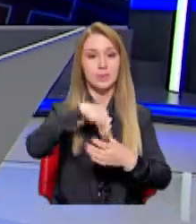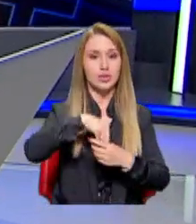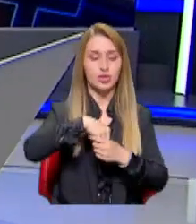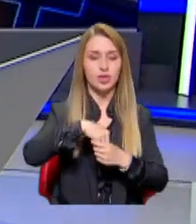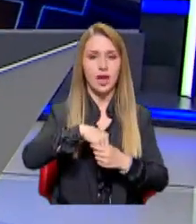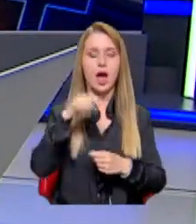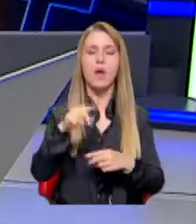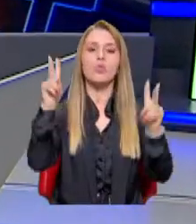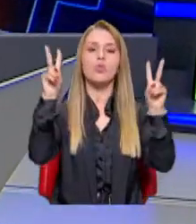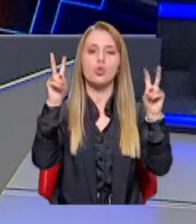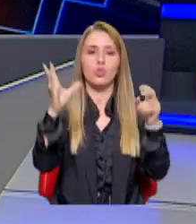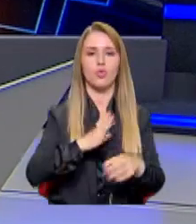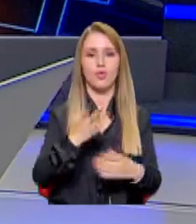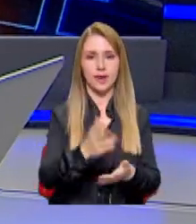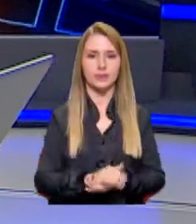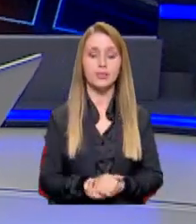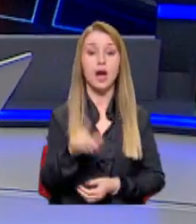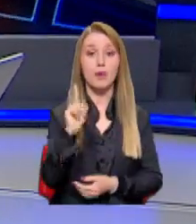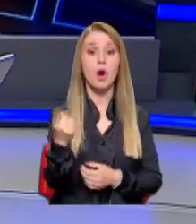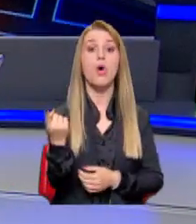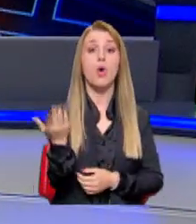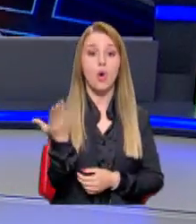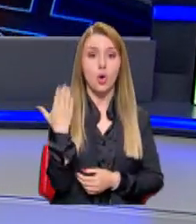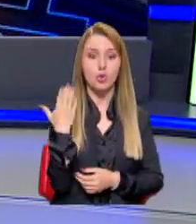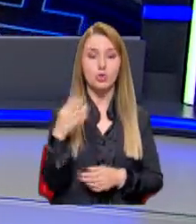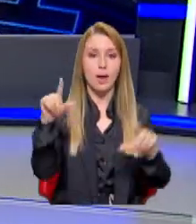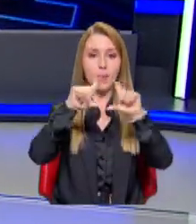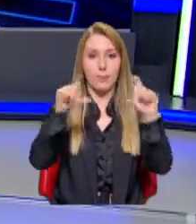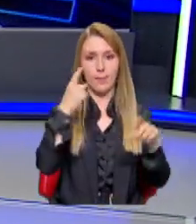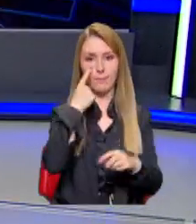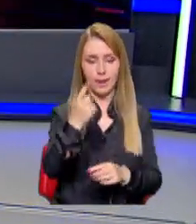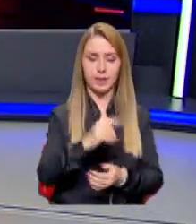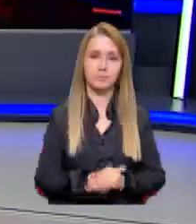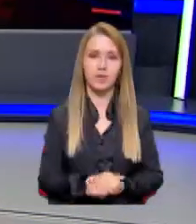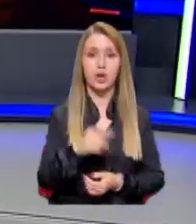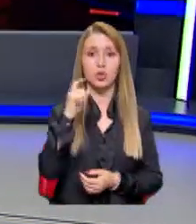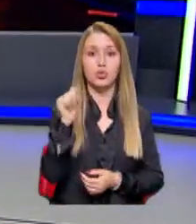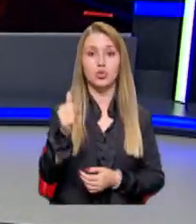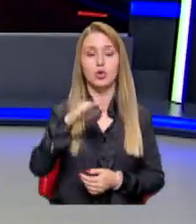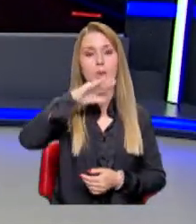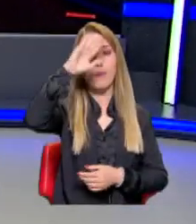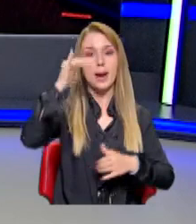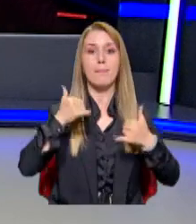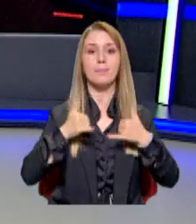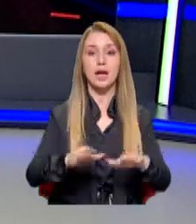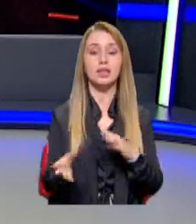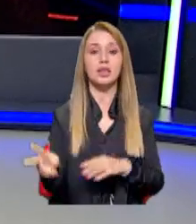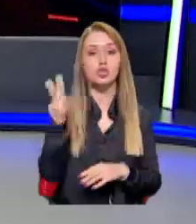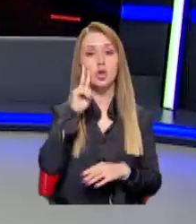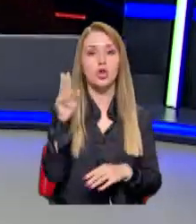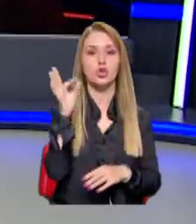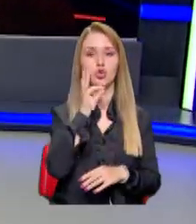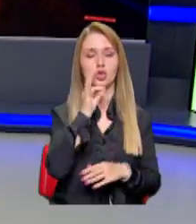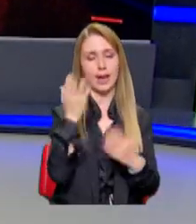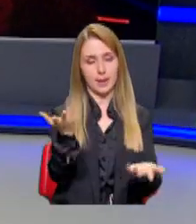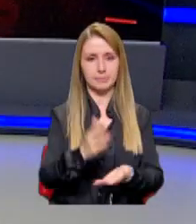de epeyce konuşacağımız şeyler var ama önce manşetimize atalım Efendim dokuz günlük Bayram tatilinin sonuna geldik